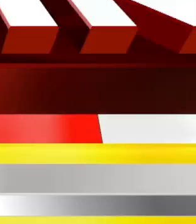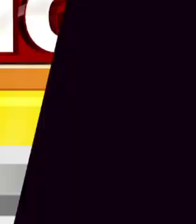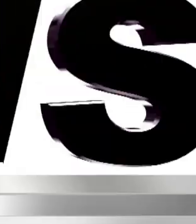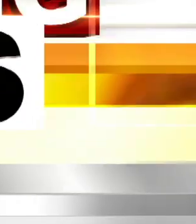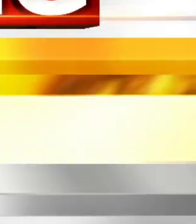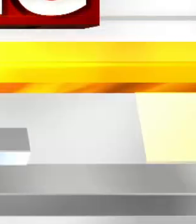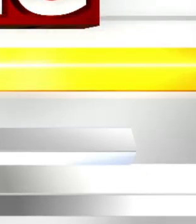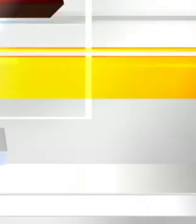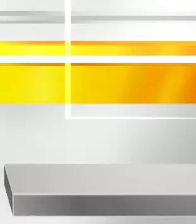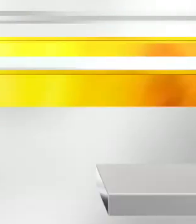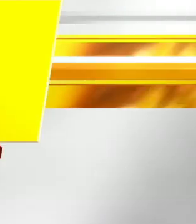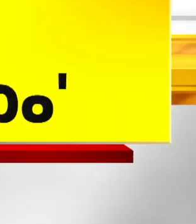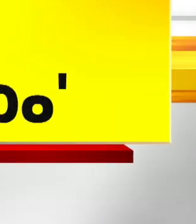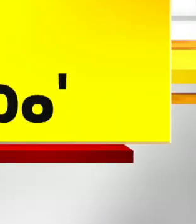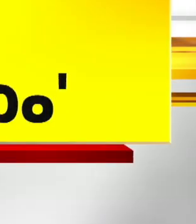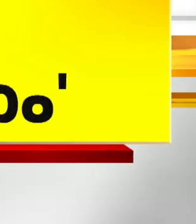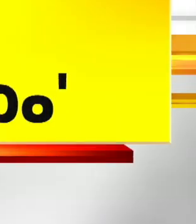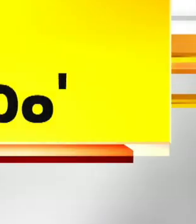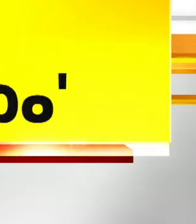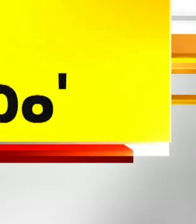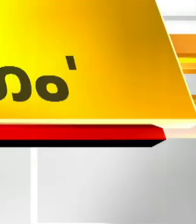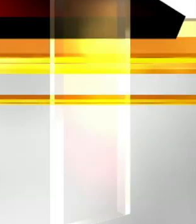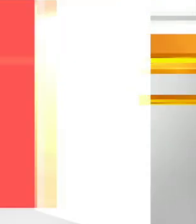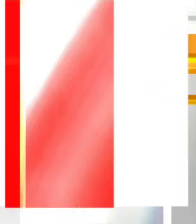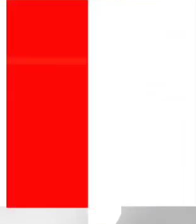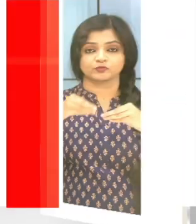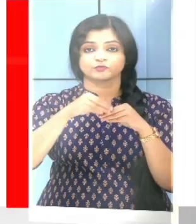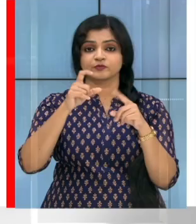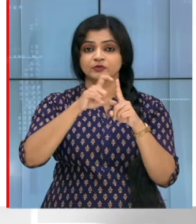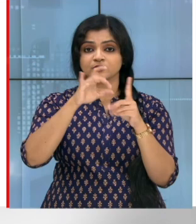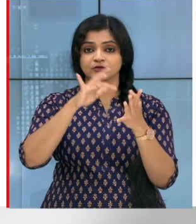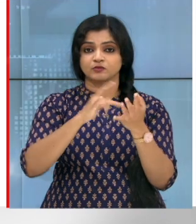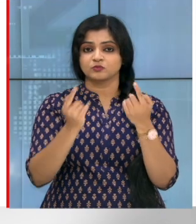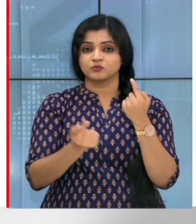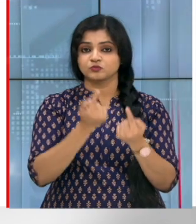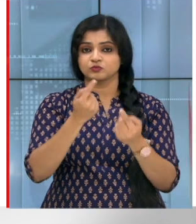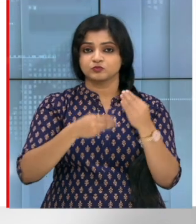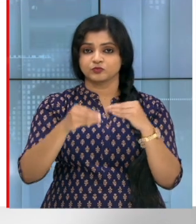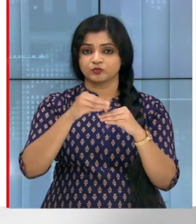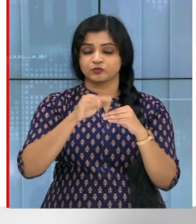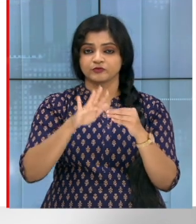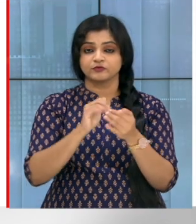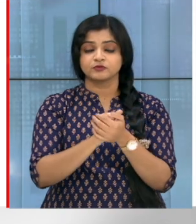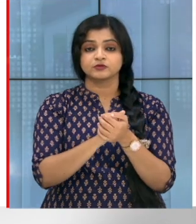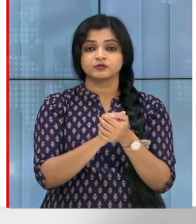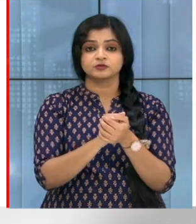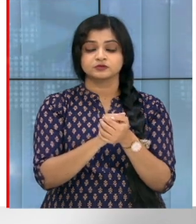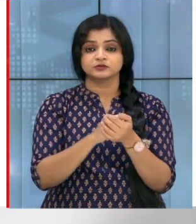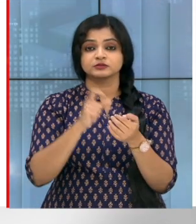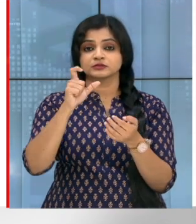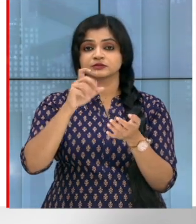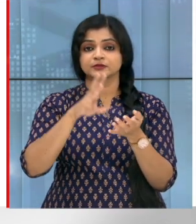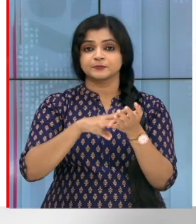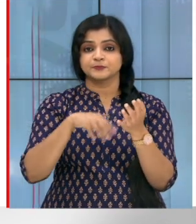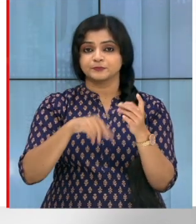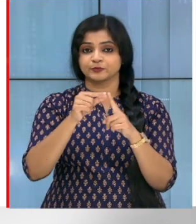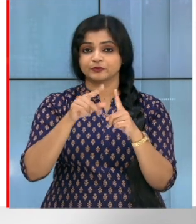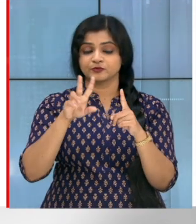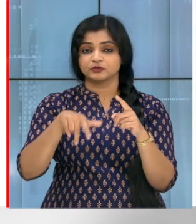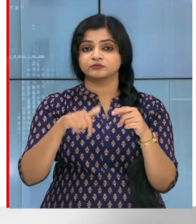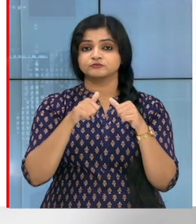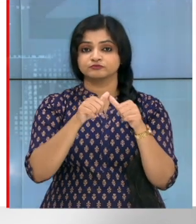വലിയ പ്രതിഷേധം ഡൽഹിയിൽ ഉയരുന്നുണ്ട്. അതിനിടെയാണ് മുഖ്യമന്ത്രി ഈ അറസ്റ്റുമായി ബന്ധപ്പെട്ടുള്ള ഒരു പ്രതികരണം